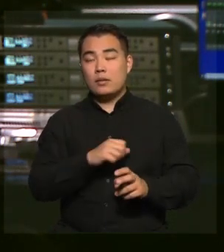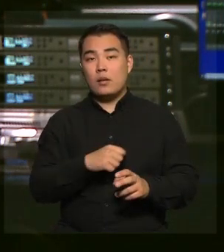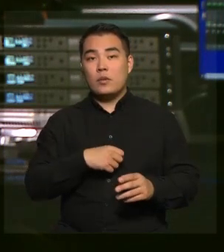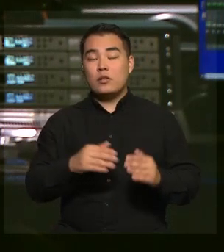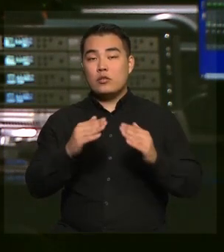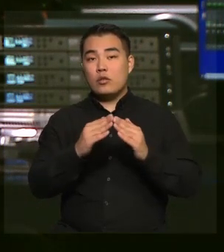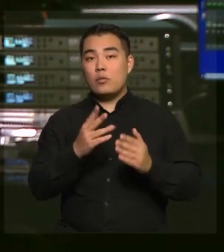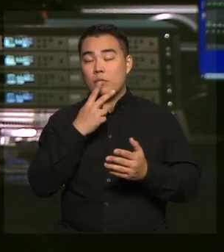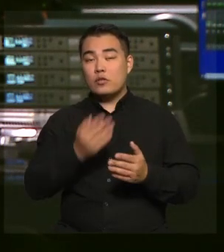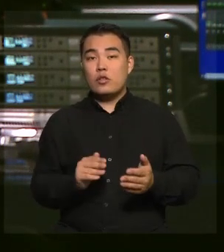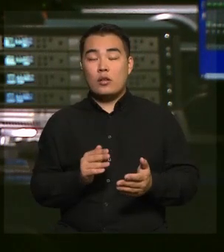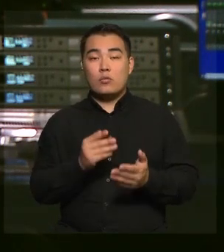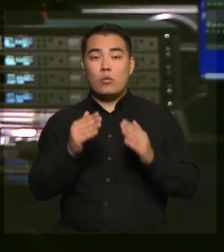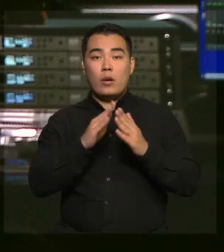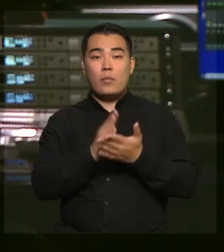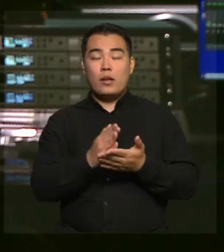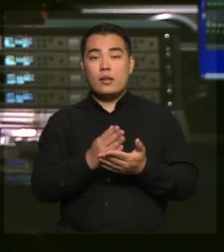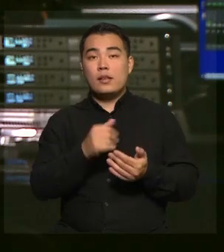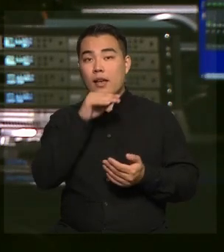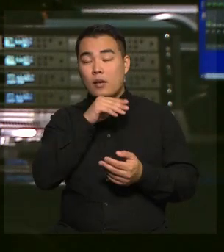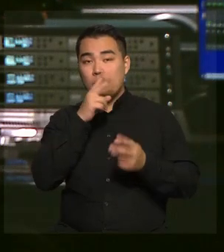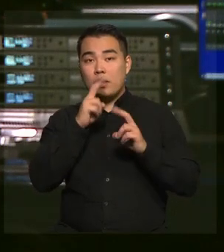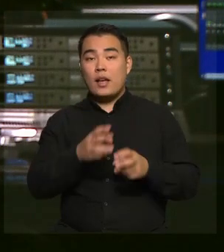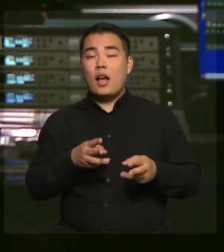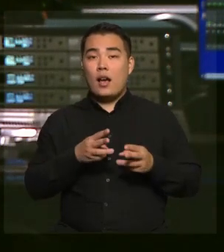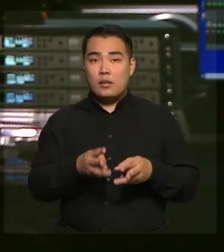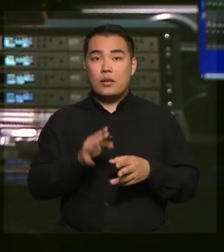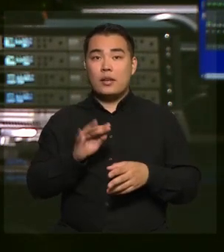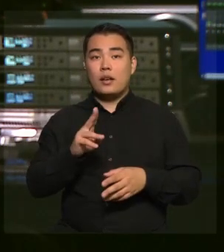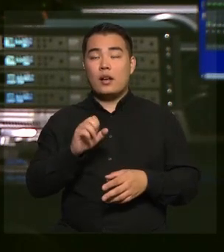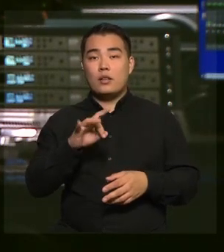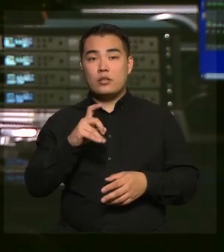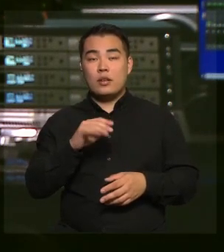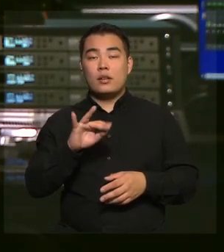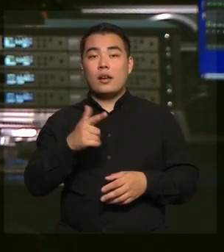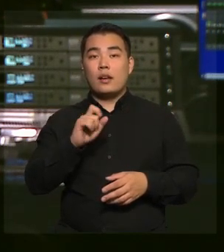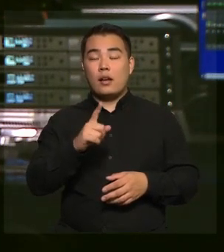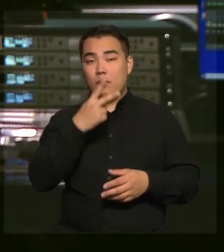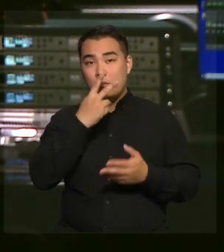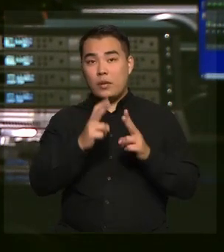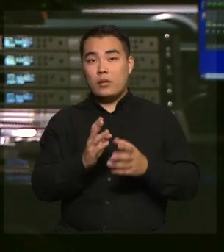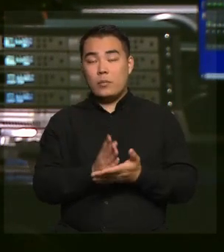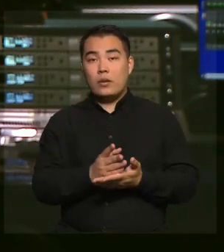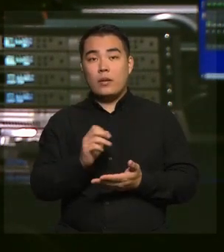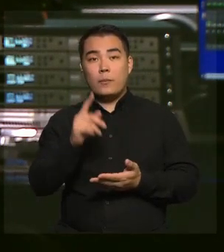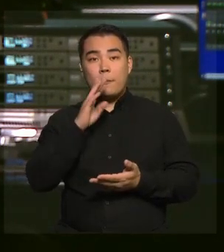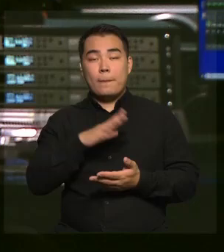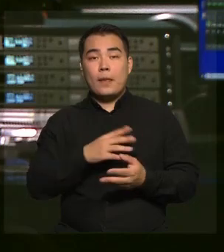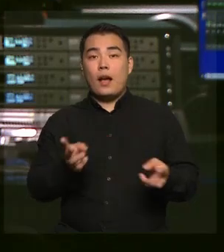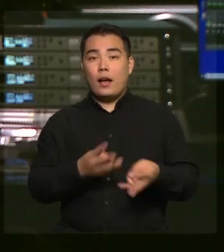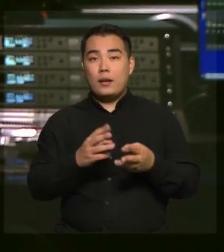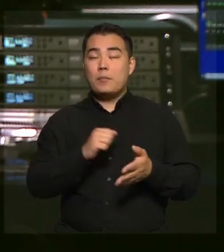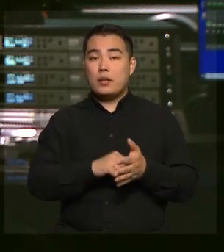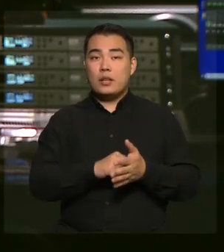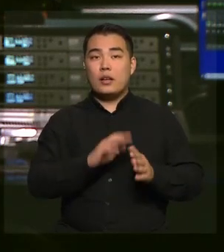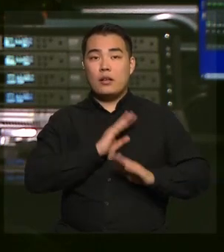сектора. Эксперты смотрят на исправность печей, котлов и датчиков угарного газа. Ведь, как известно, помимо огня